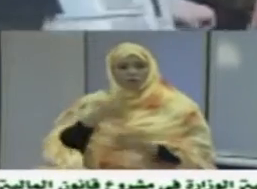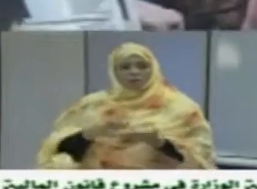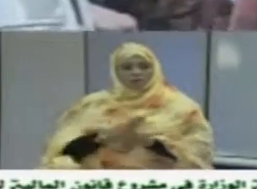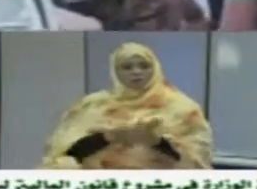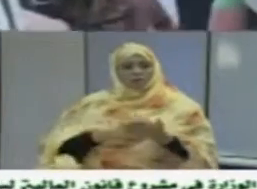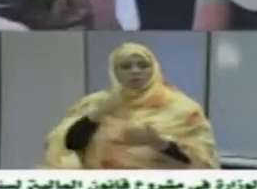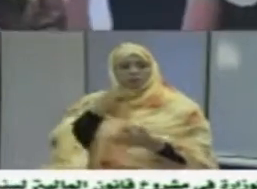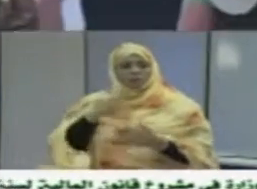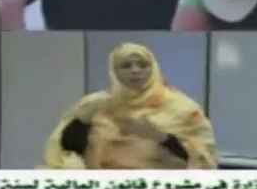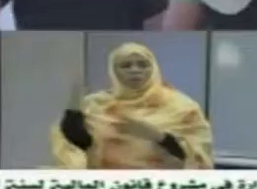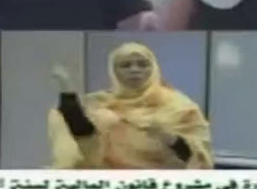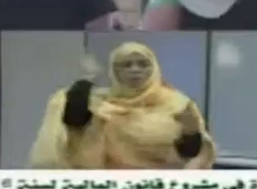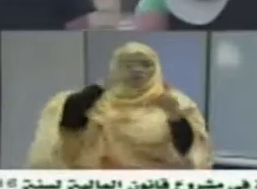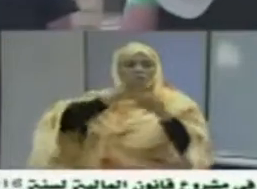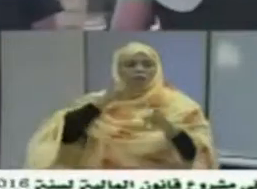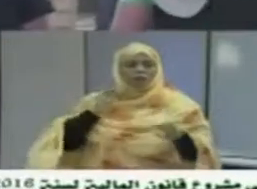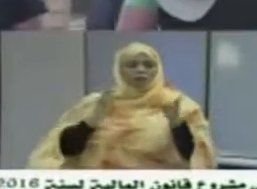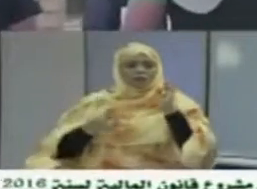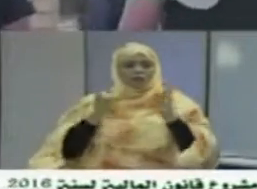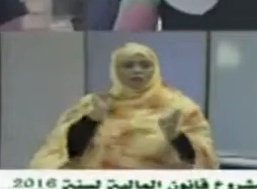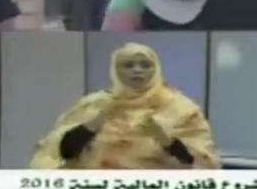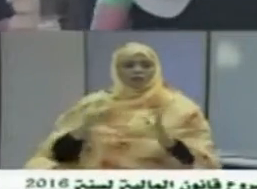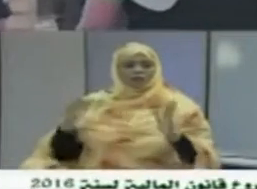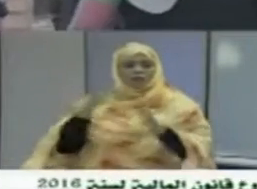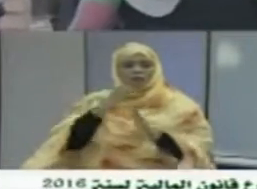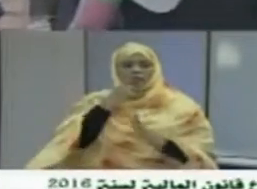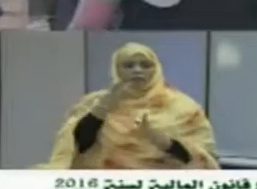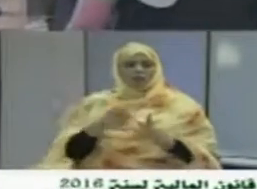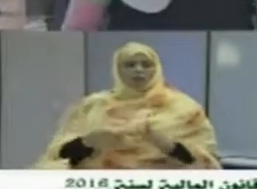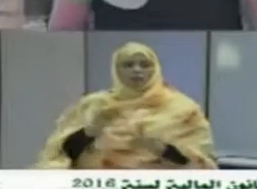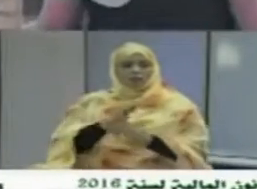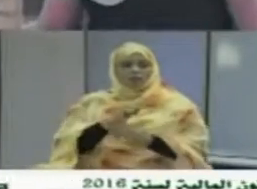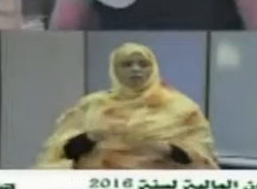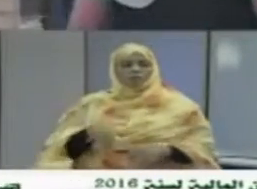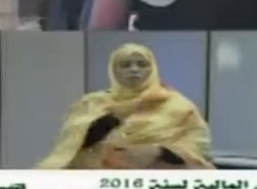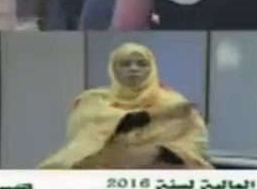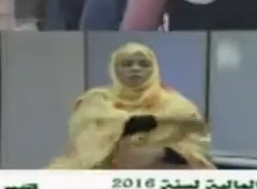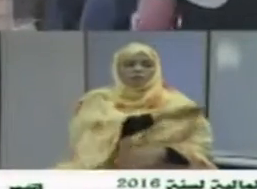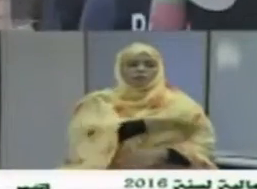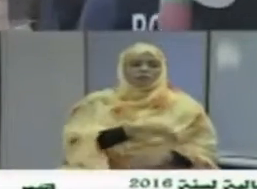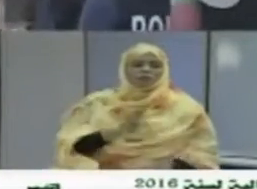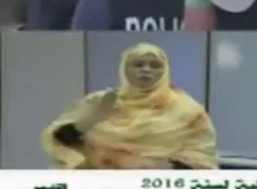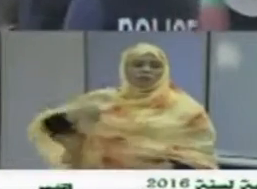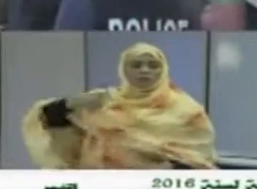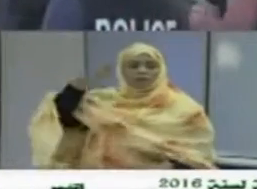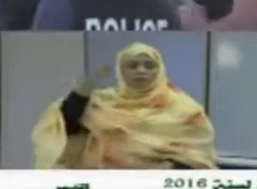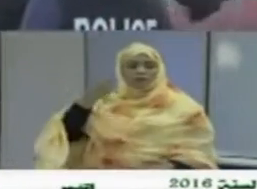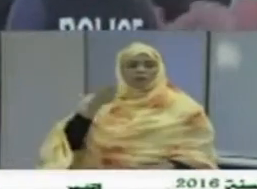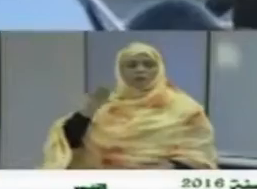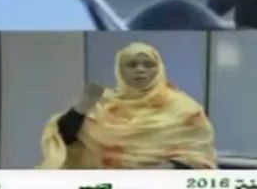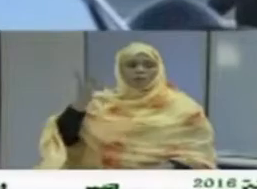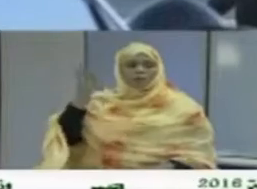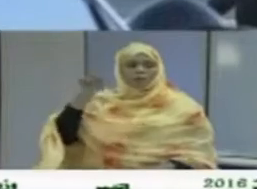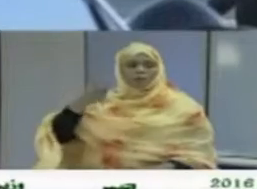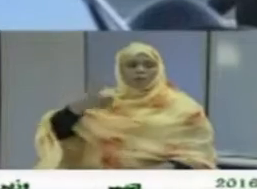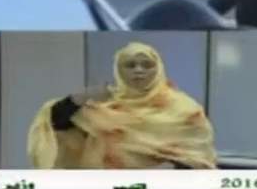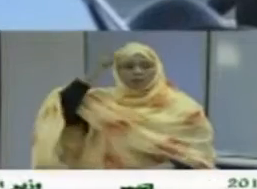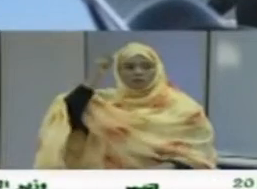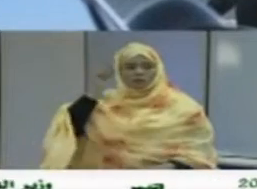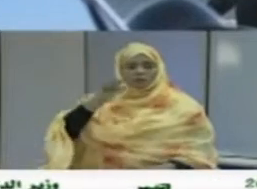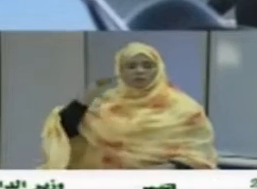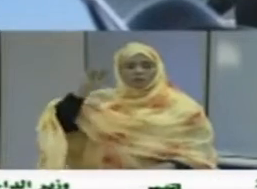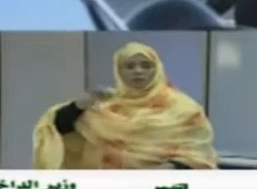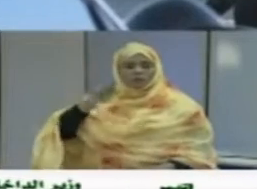وقد استهدف المهاجمون حفل نهاية السنة لموظفين في سان باندرويو بكاليفورنيا